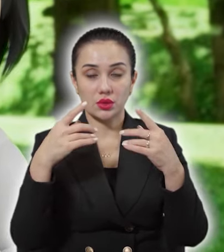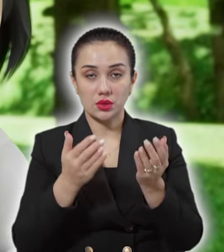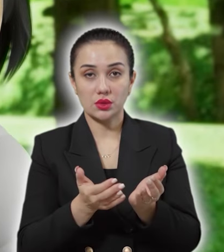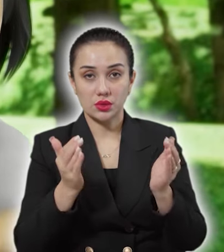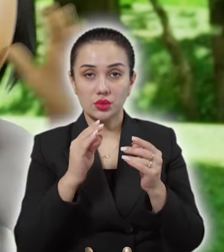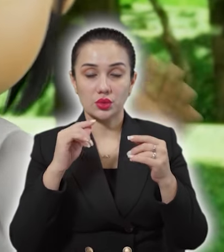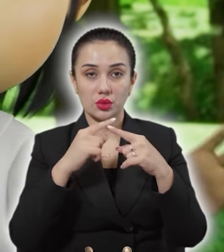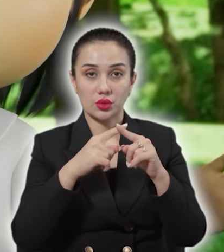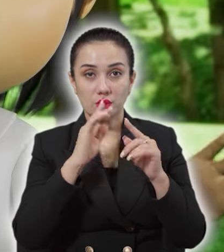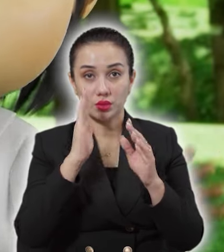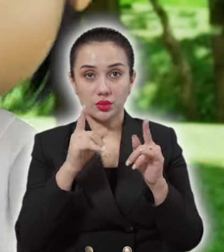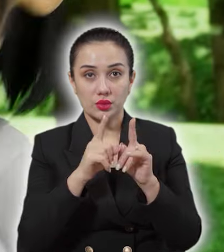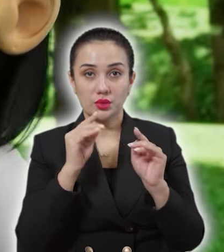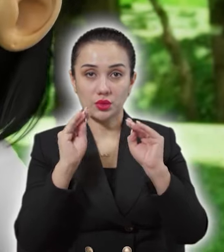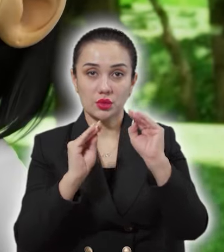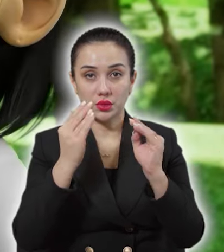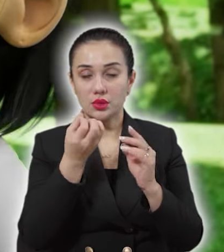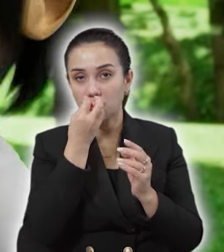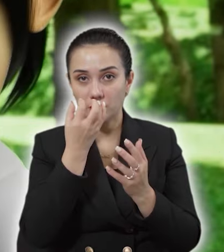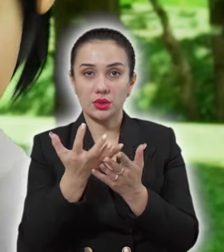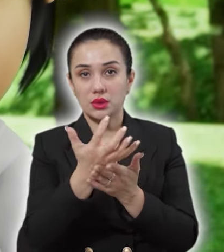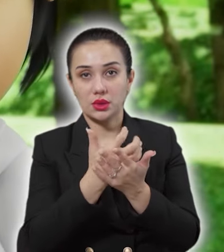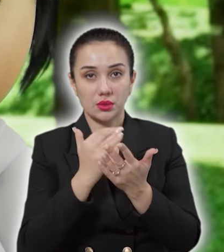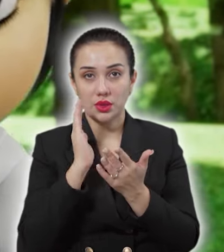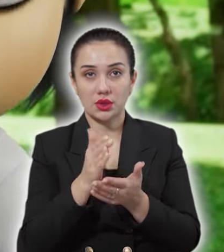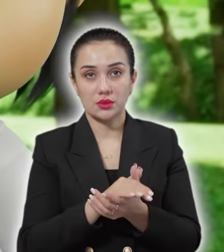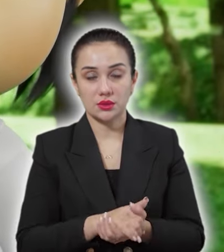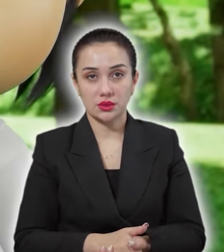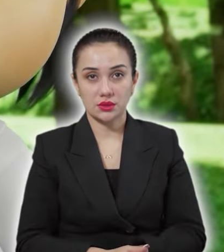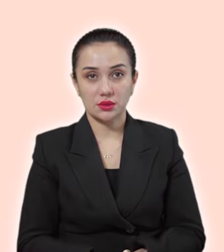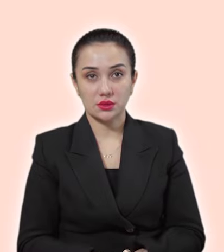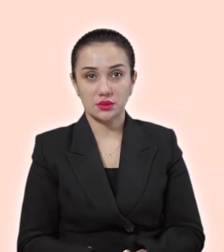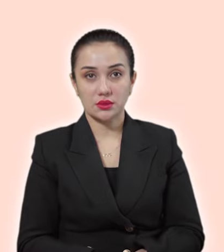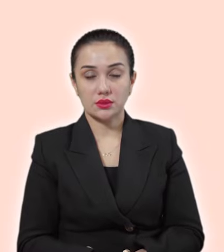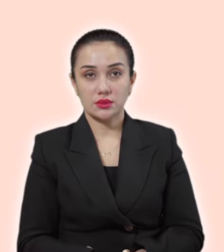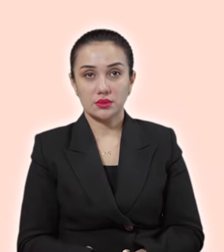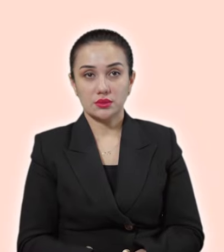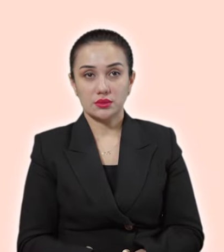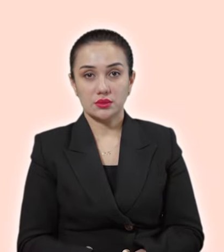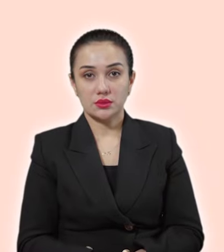Sizlar savatni to'qib bo'lguningizcha, biz savatni bezatish uchun kuf terib kelamiz.